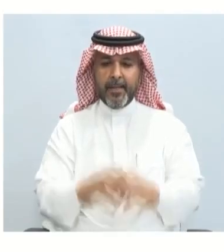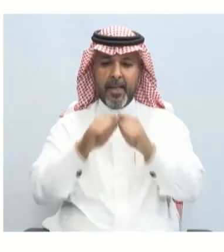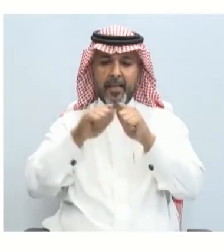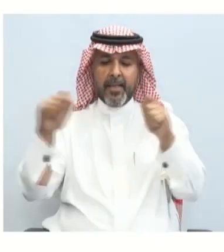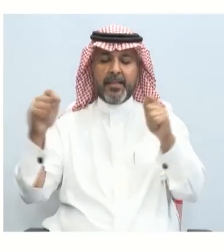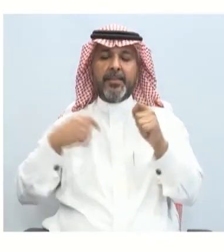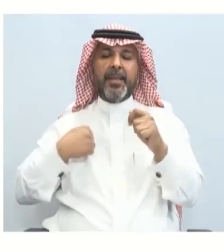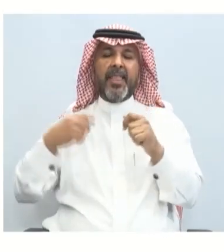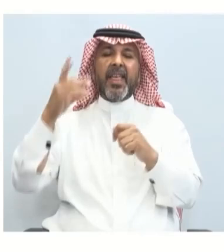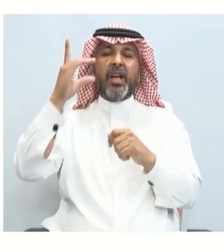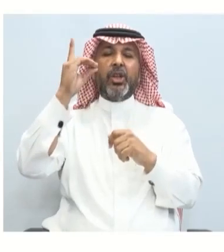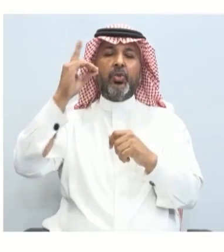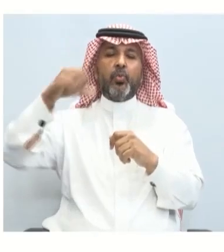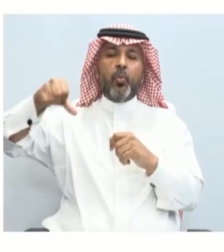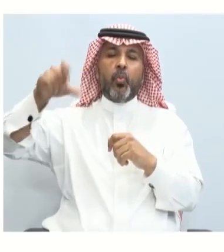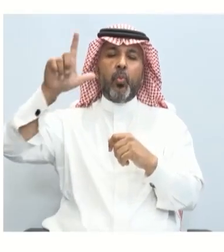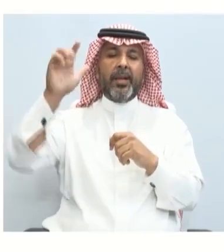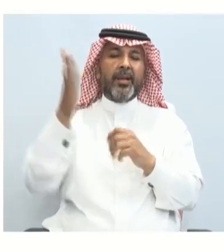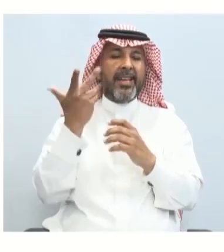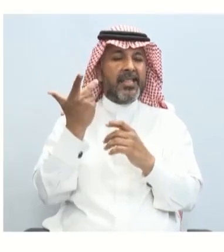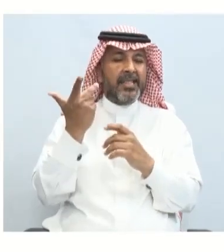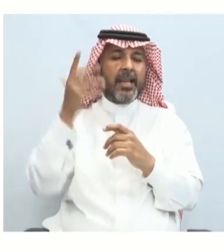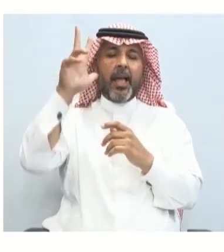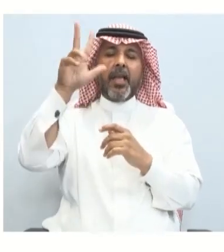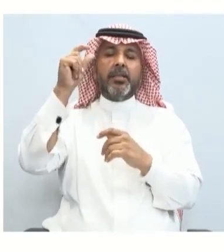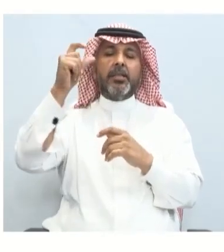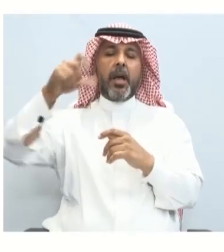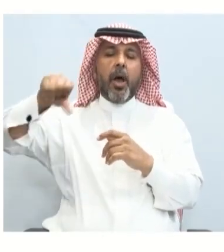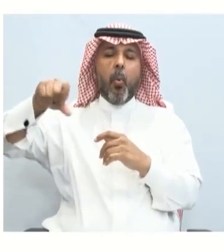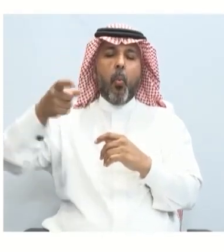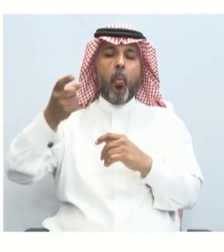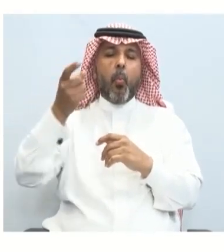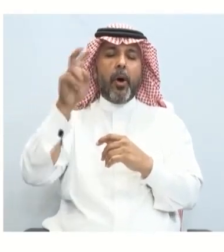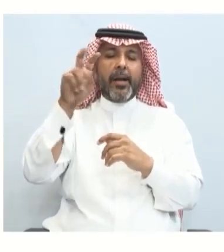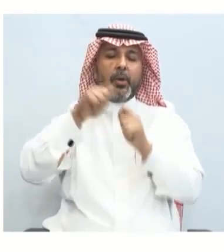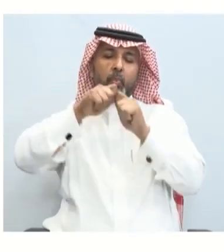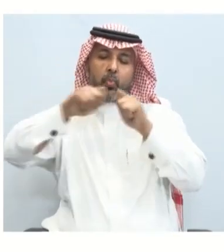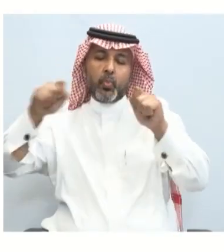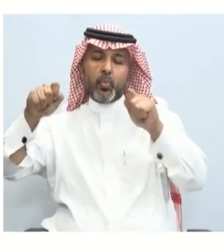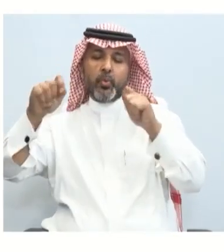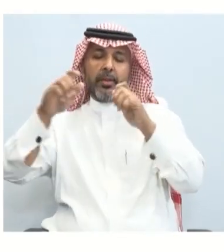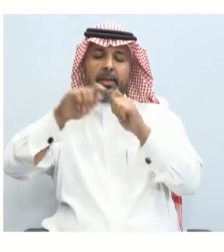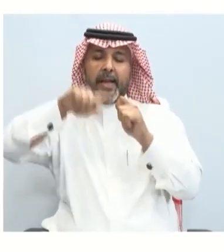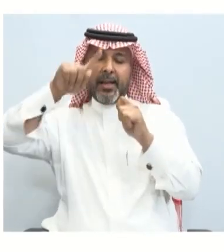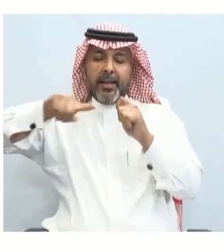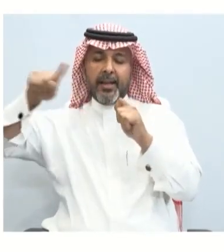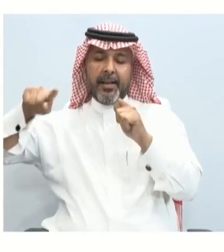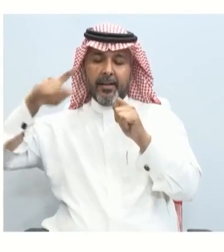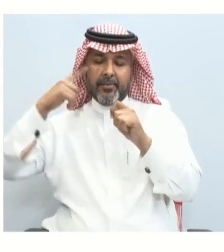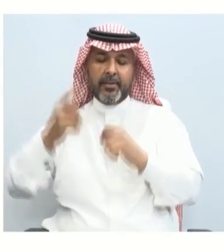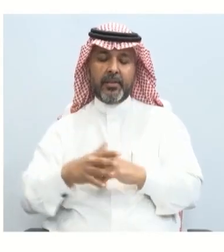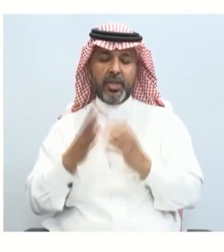هنا طبعا من صفر الى 2 باي فبالتالي سنقول ان طول الدوره طول